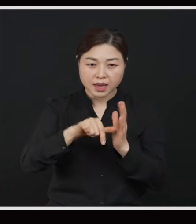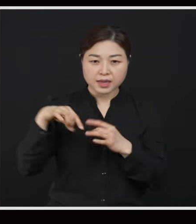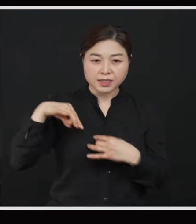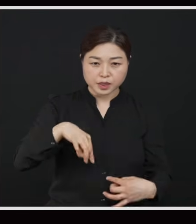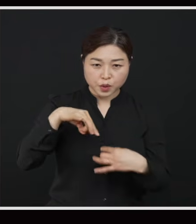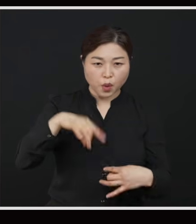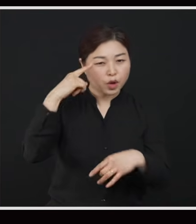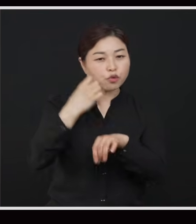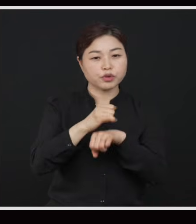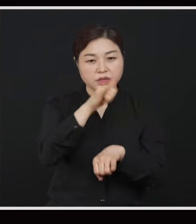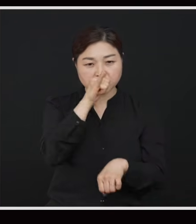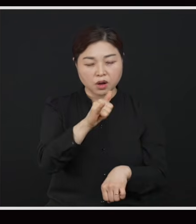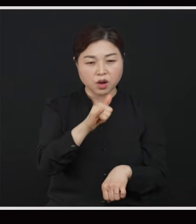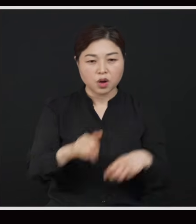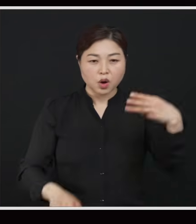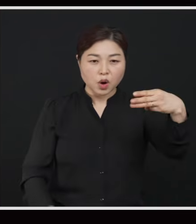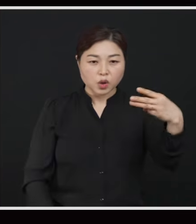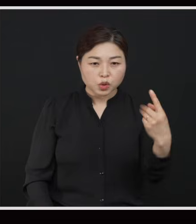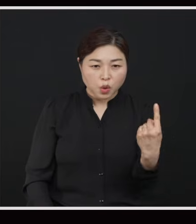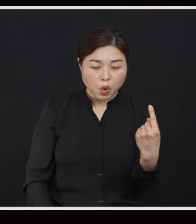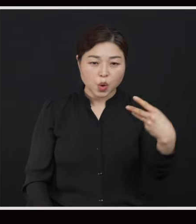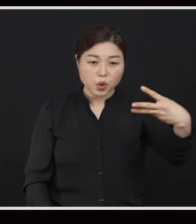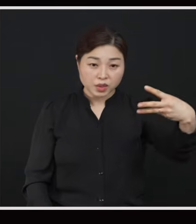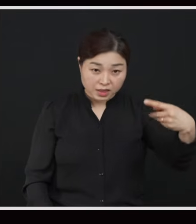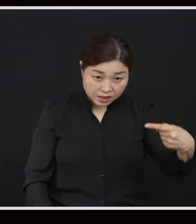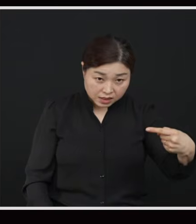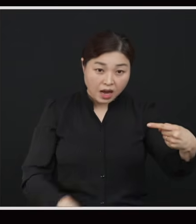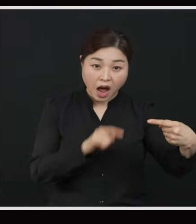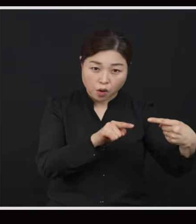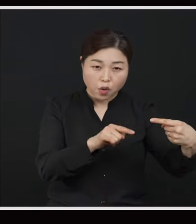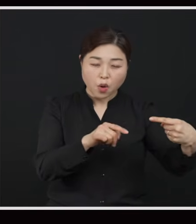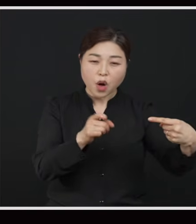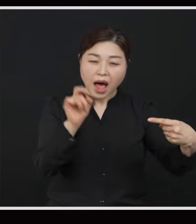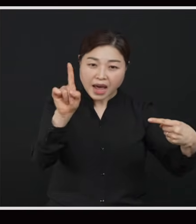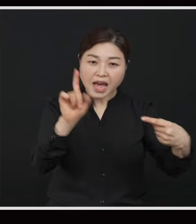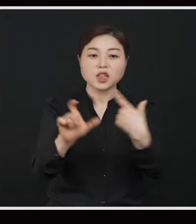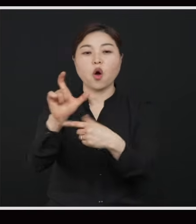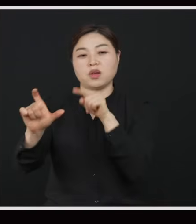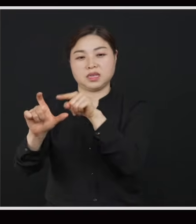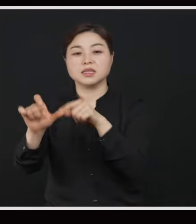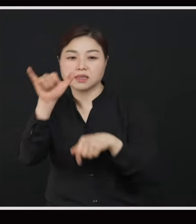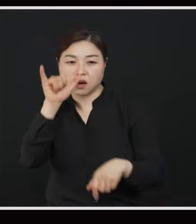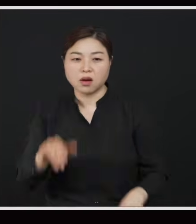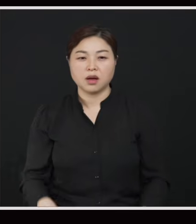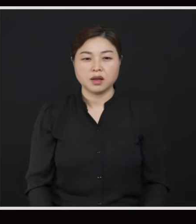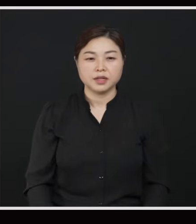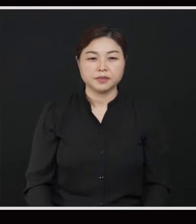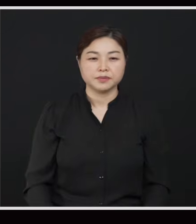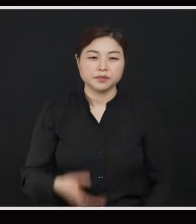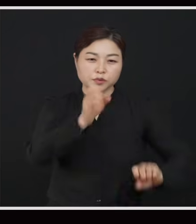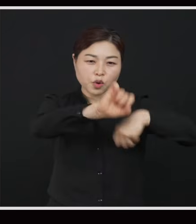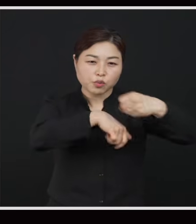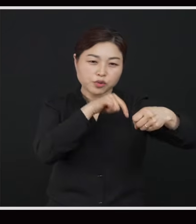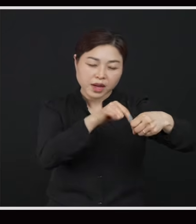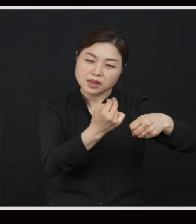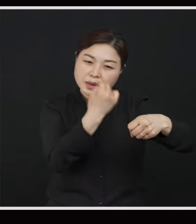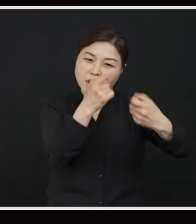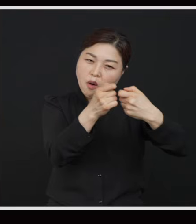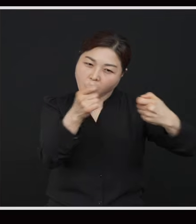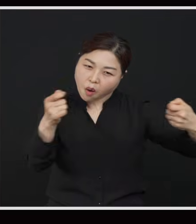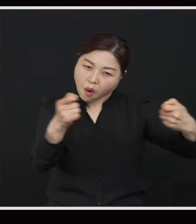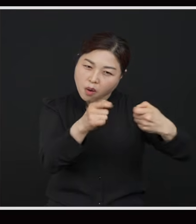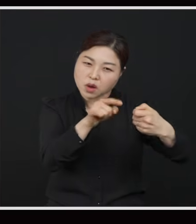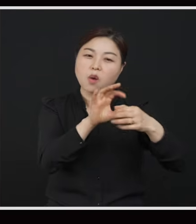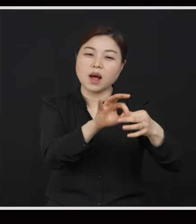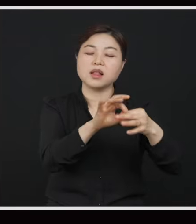신호 전달하는 그런 연구를 합니다. 토르 말고 또 하나 있어서 그런 연구를 하고 이것도